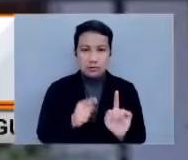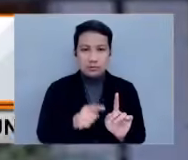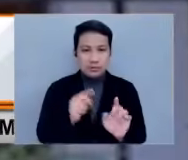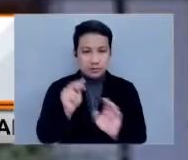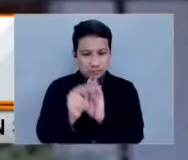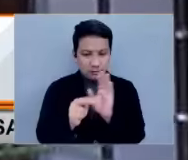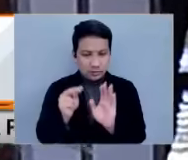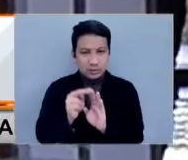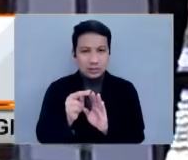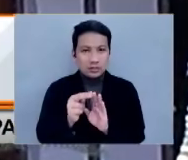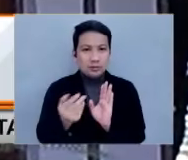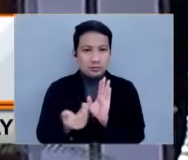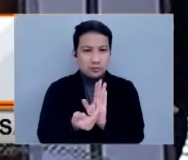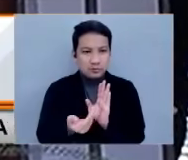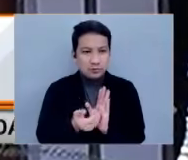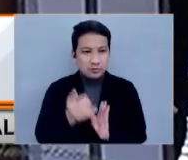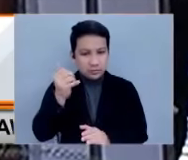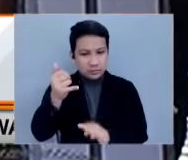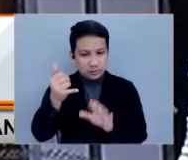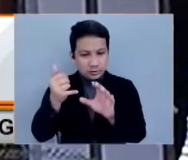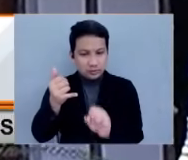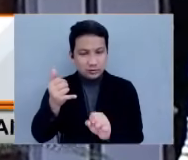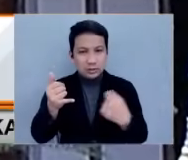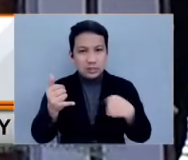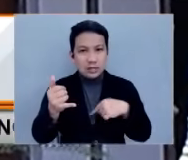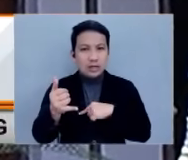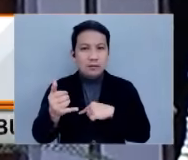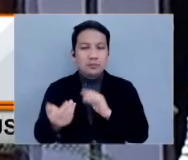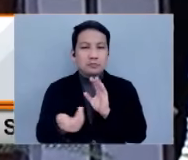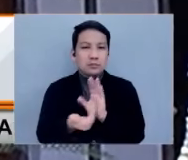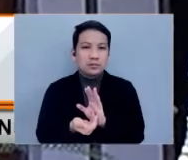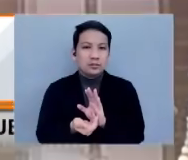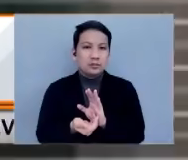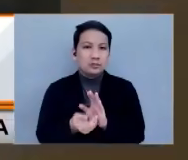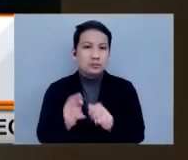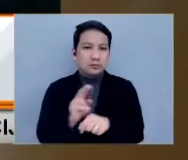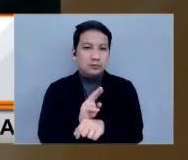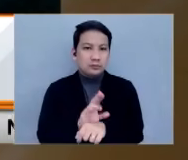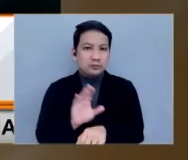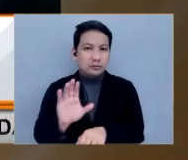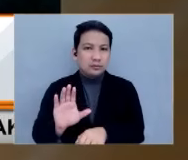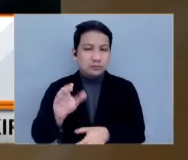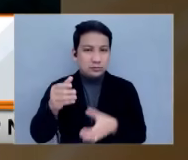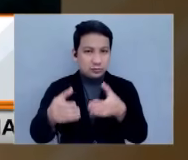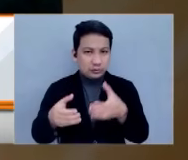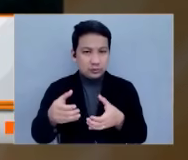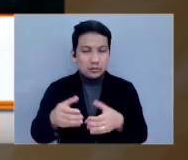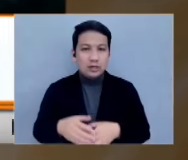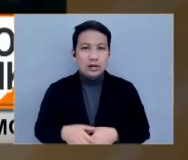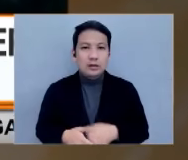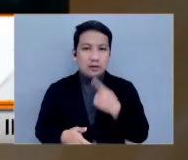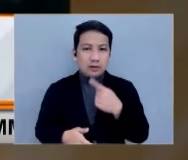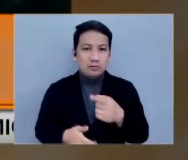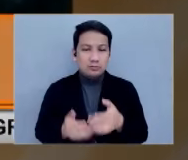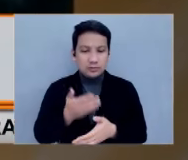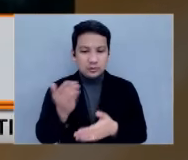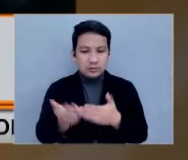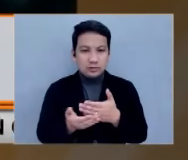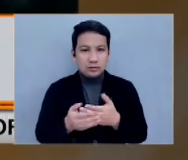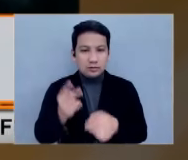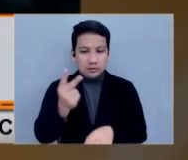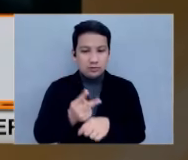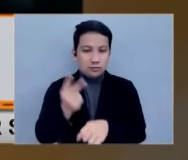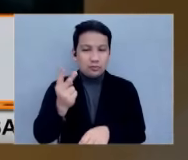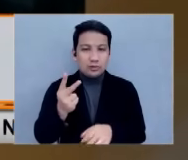at saka may CCTV evidence kami na pwede naming magamit sa korte. Sa ngayon, sinampahan na ng double murder ang dalawang